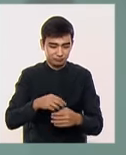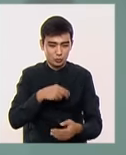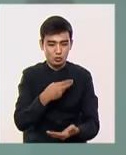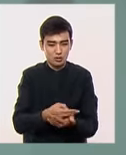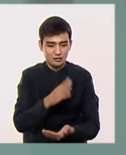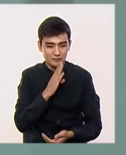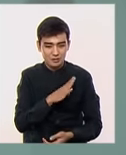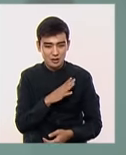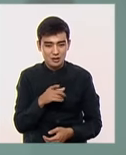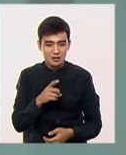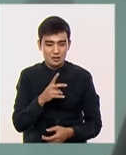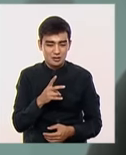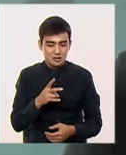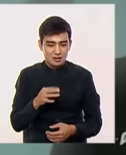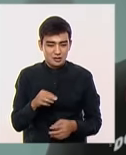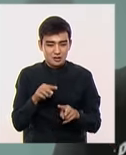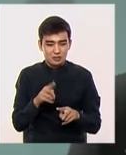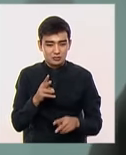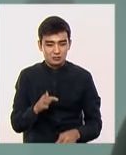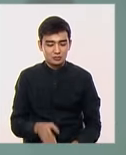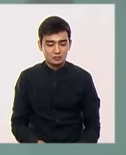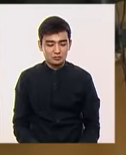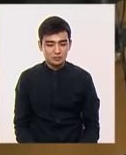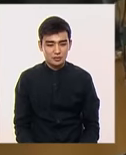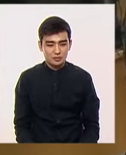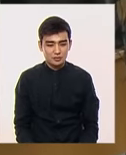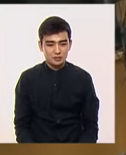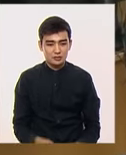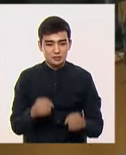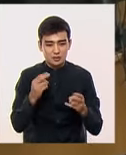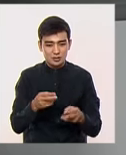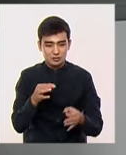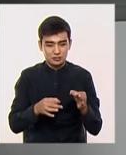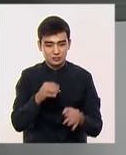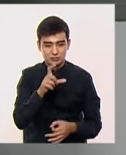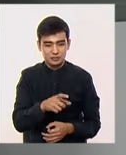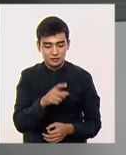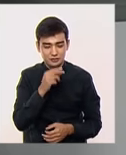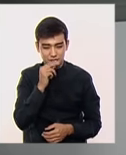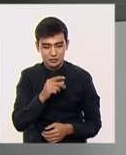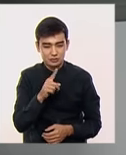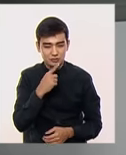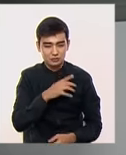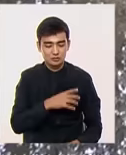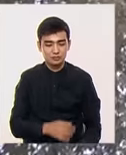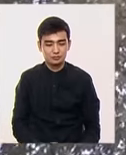голову инвалидам но бывают как подсудимый отреагировал на вердикт